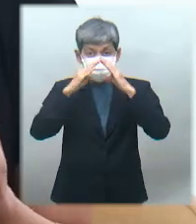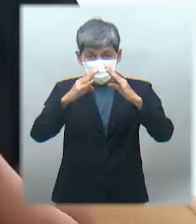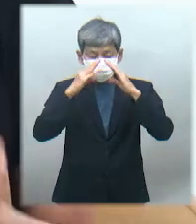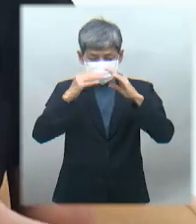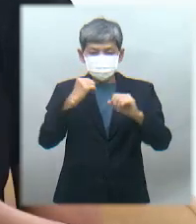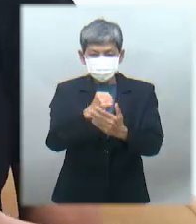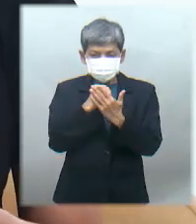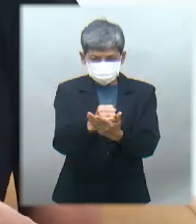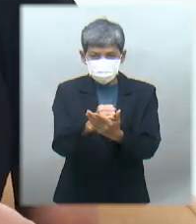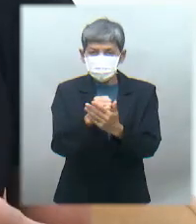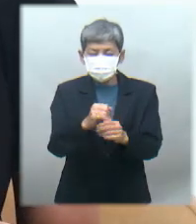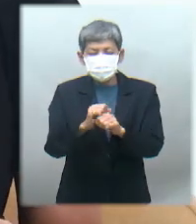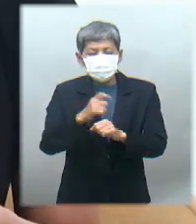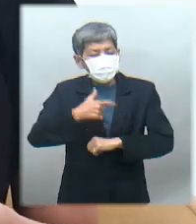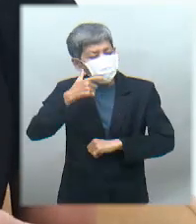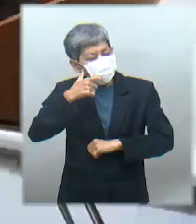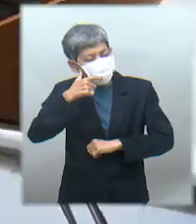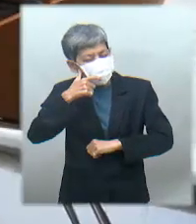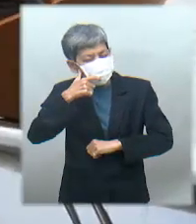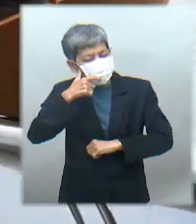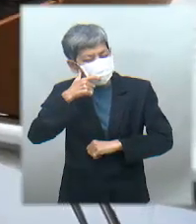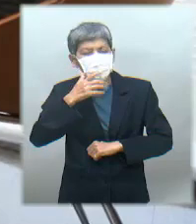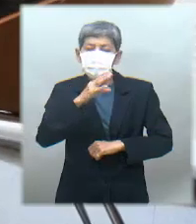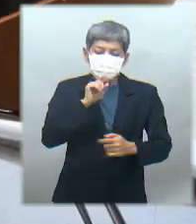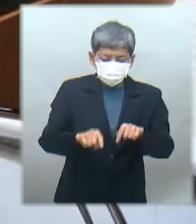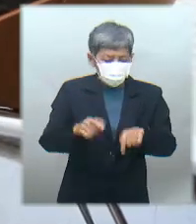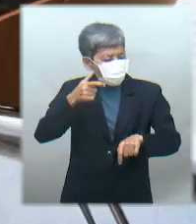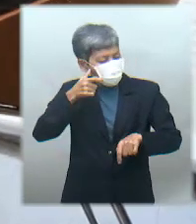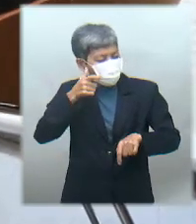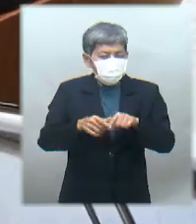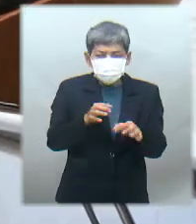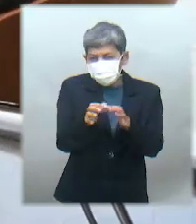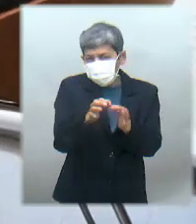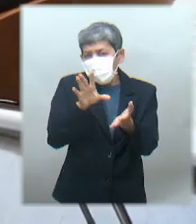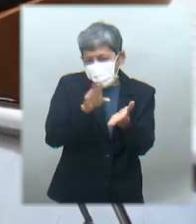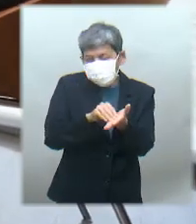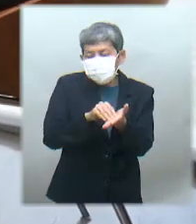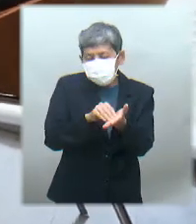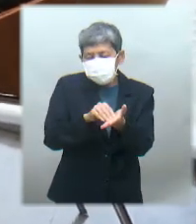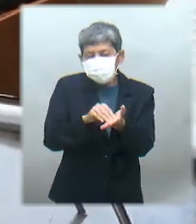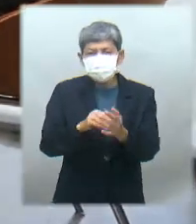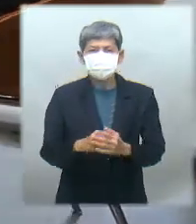เส้จะมีระบบ AI นอกั้ดษว